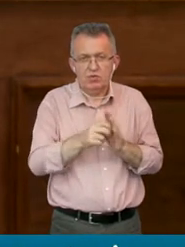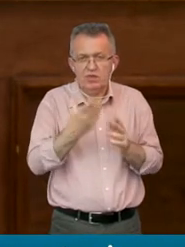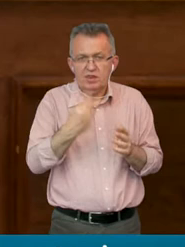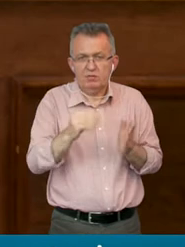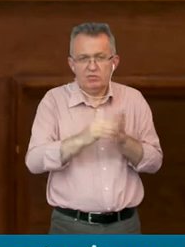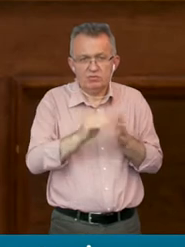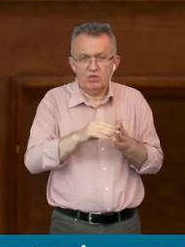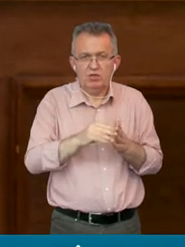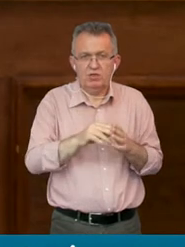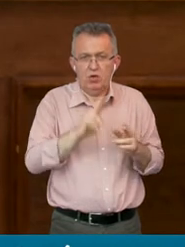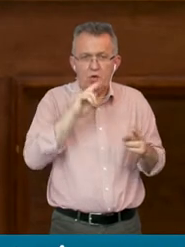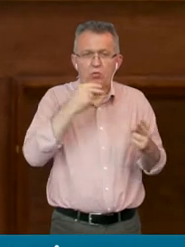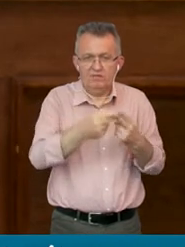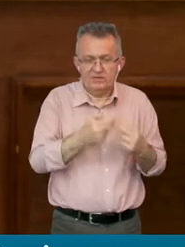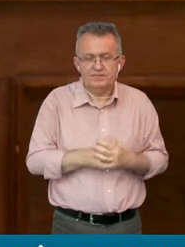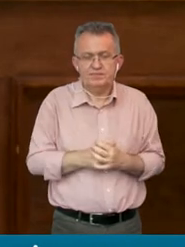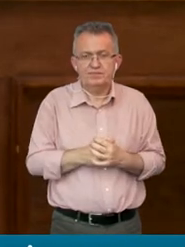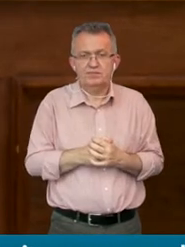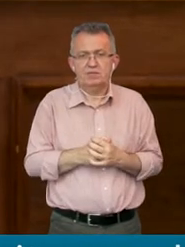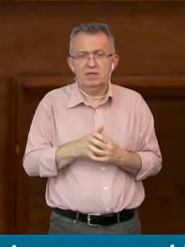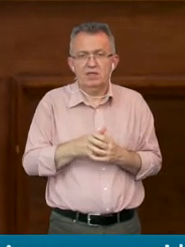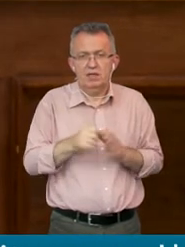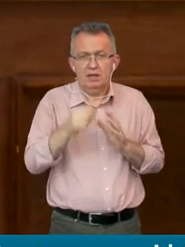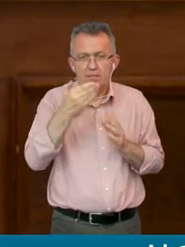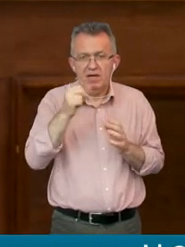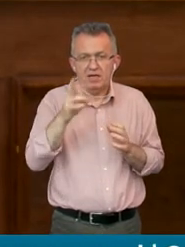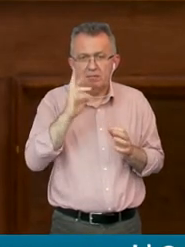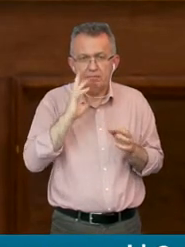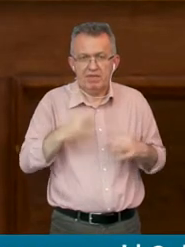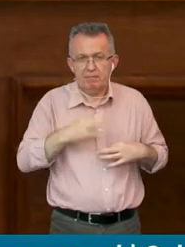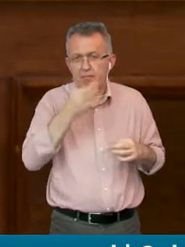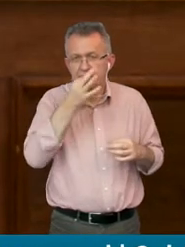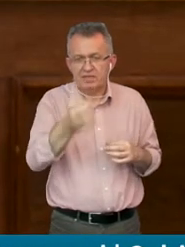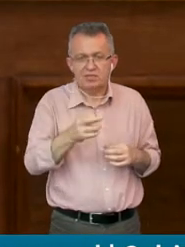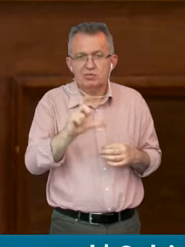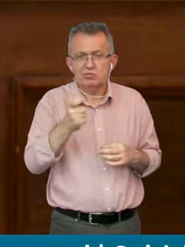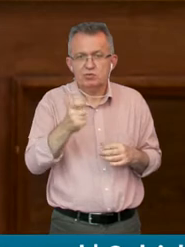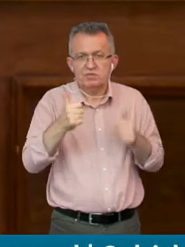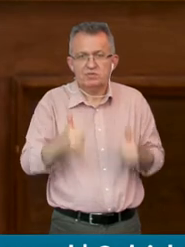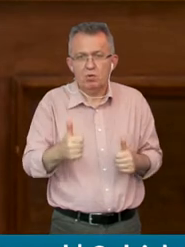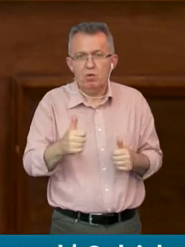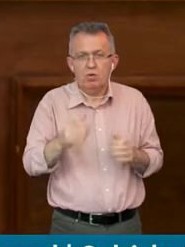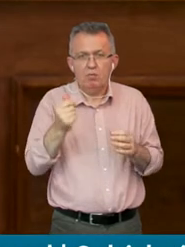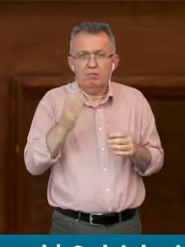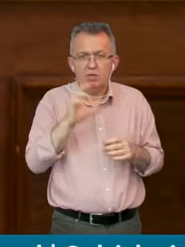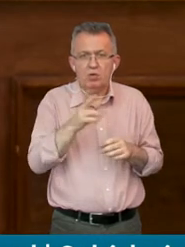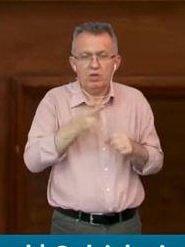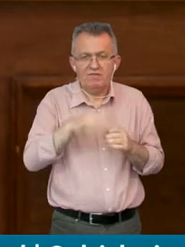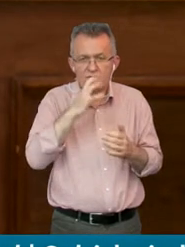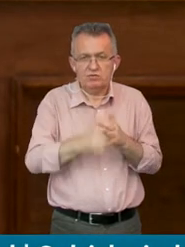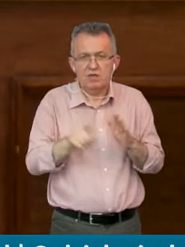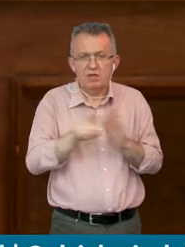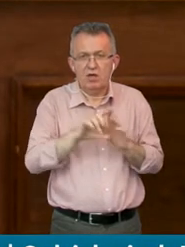ich zwrotnie ode mnie. Pytanie od pana Marka. Co się stało z pulą pieniędzy, która nie została wykorzystana na